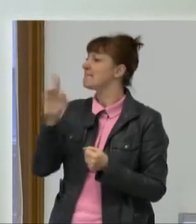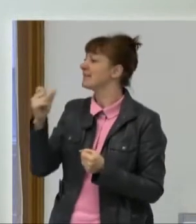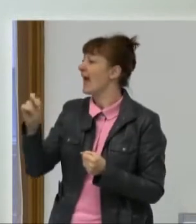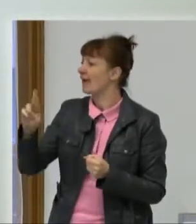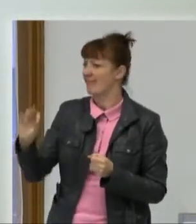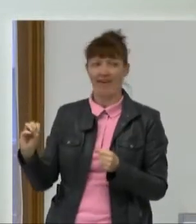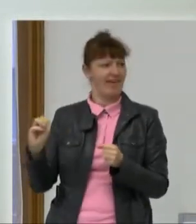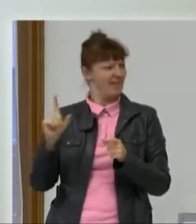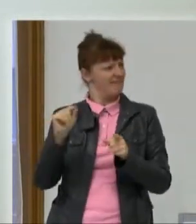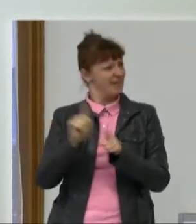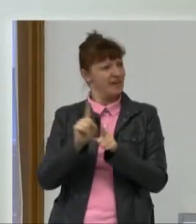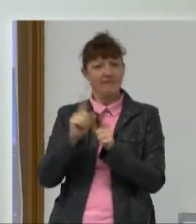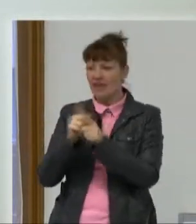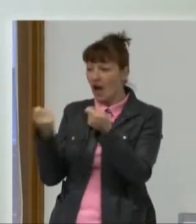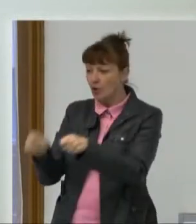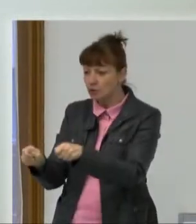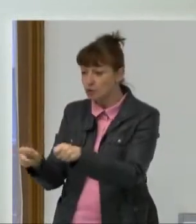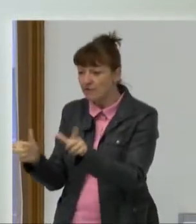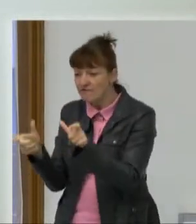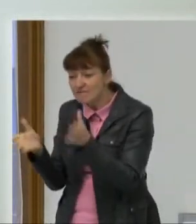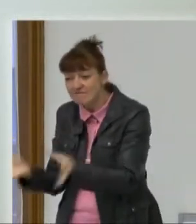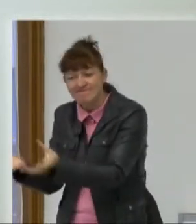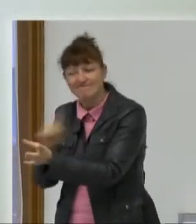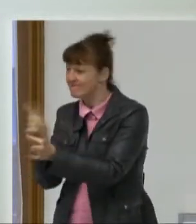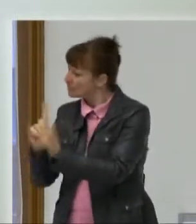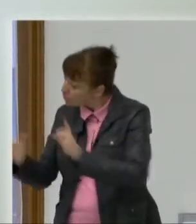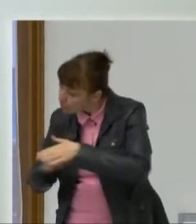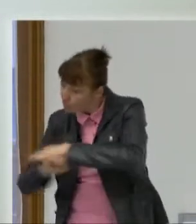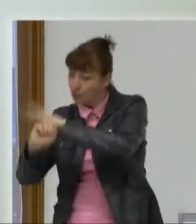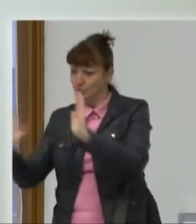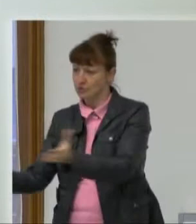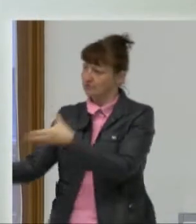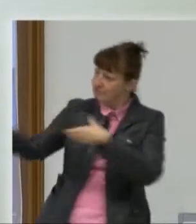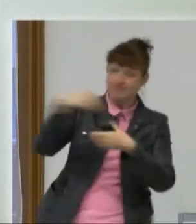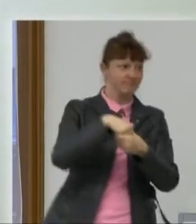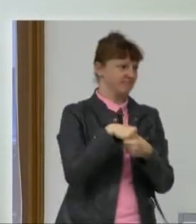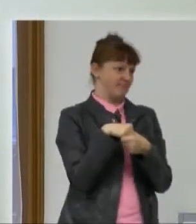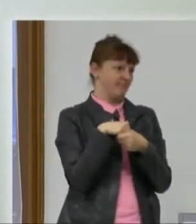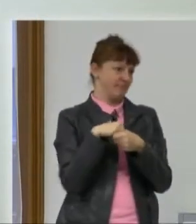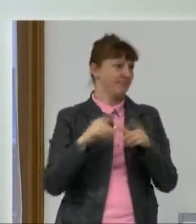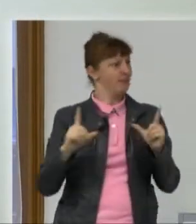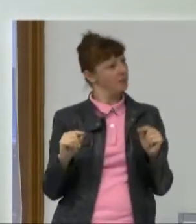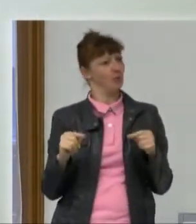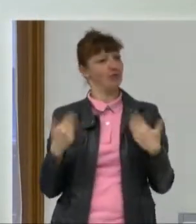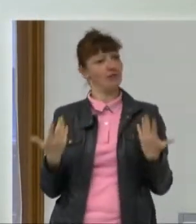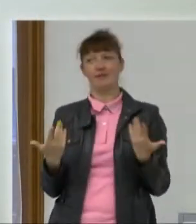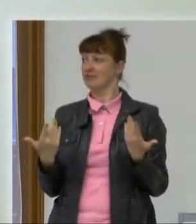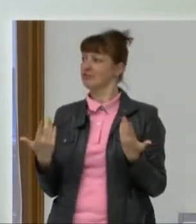zu vermeiden und allen angemessene Unterstützung zu geben. Die momentan